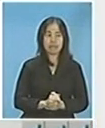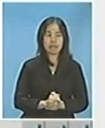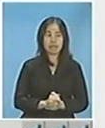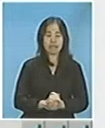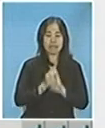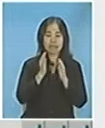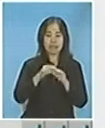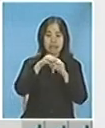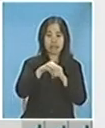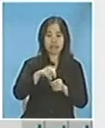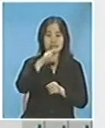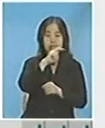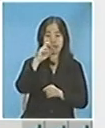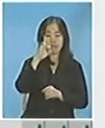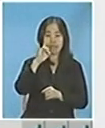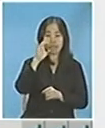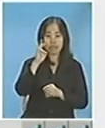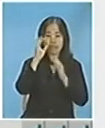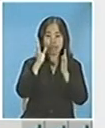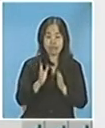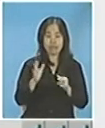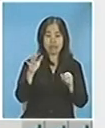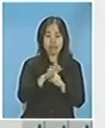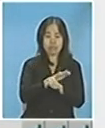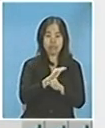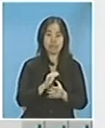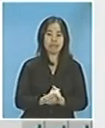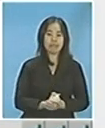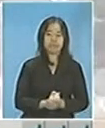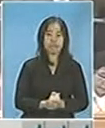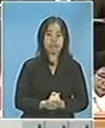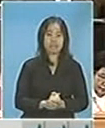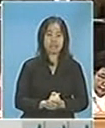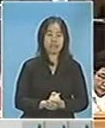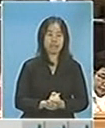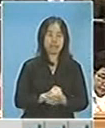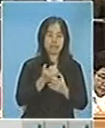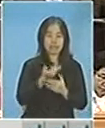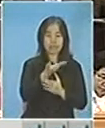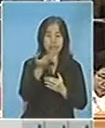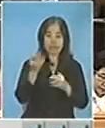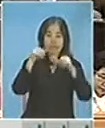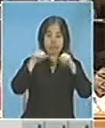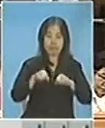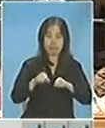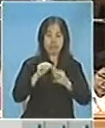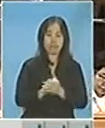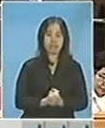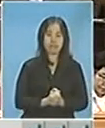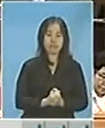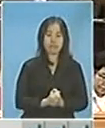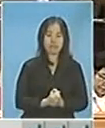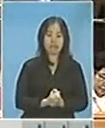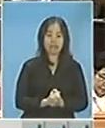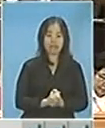จำนวนผู้อยู่ในห้องประชุม287ท่านนะครับครบองค์ประชุมครับต่อไปจะขอมตินะครับขอเชิญท่านสมาชิก